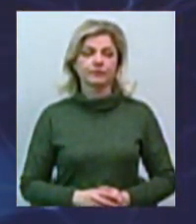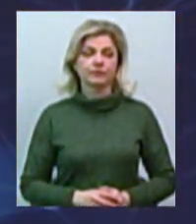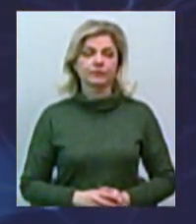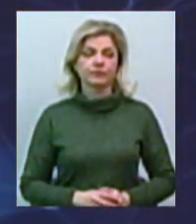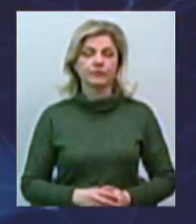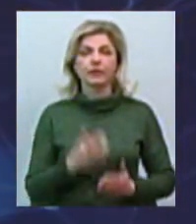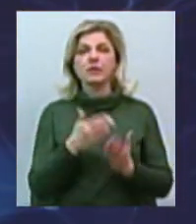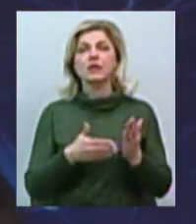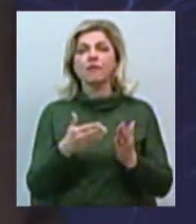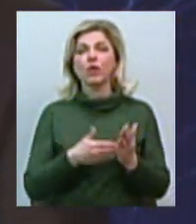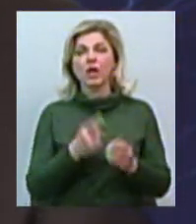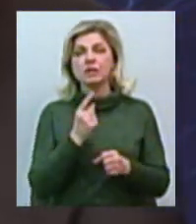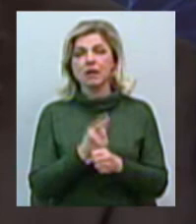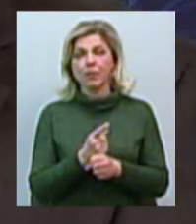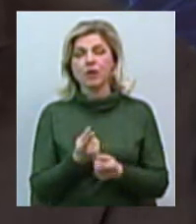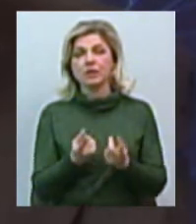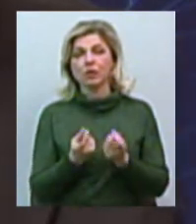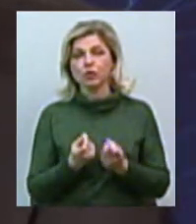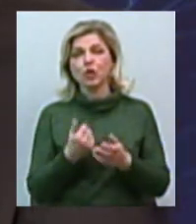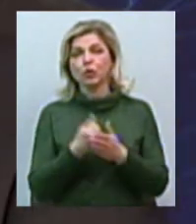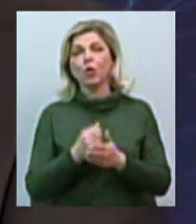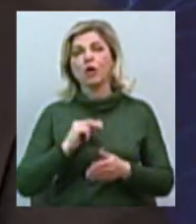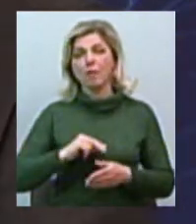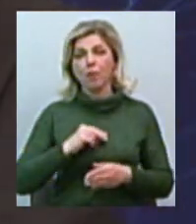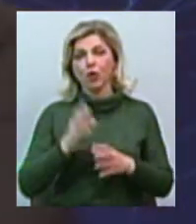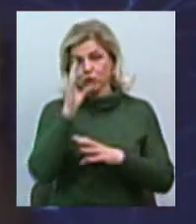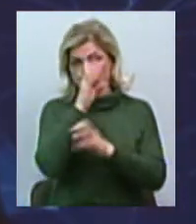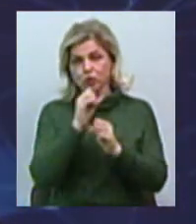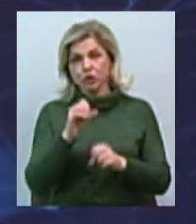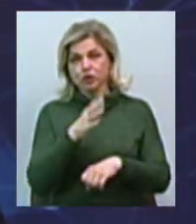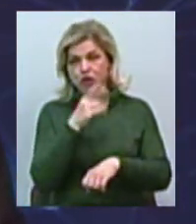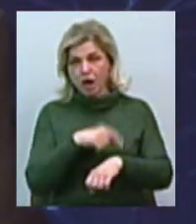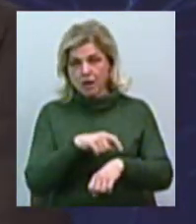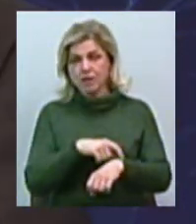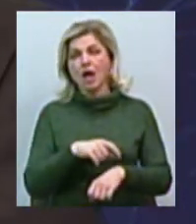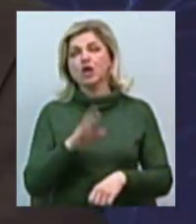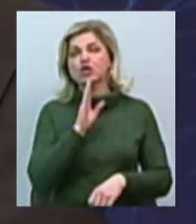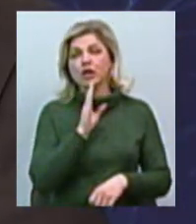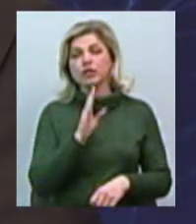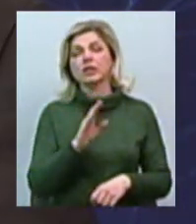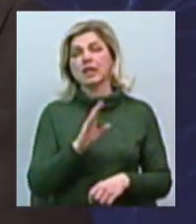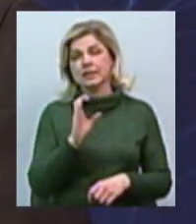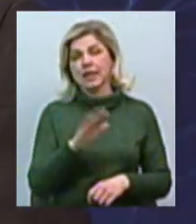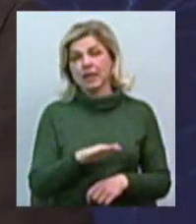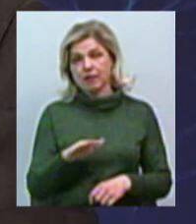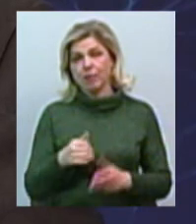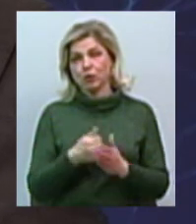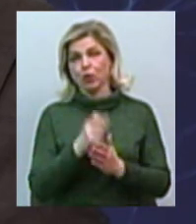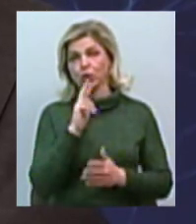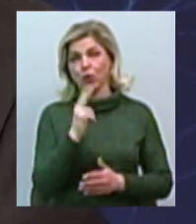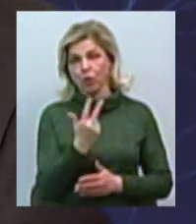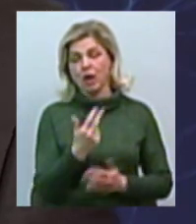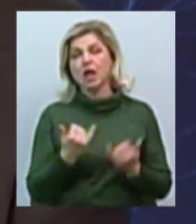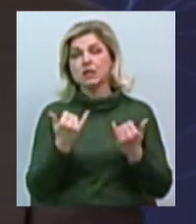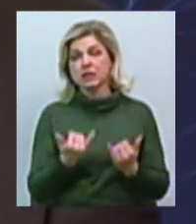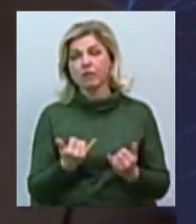скасовано заборону залучати до роботи в нічний час жінок з дітьми до 3 років. Сьогодні можна. Куди